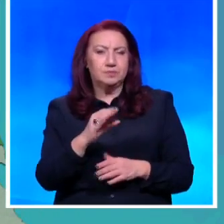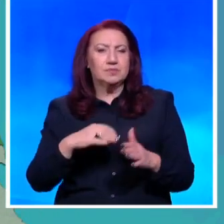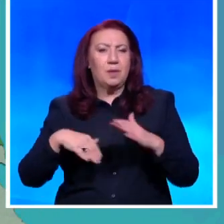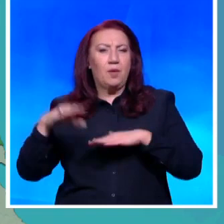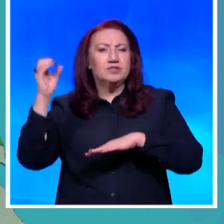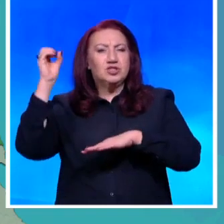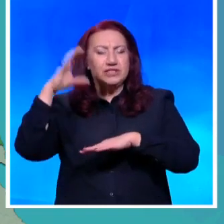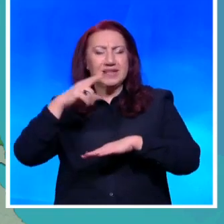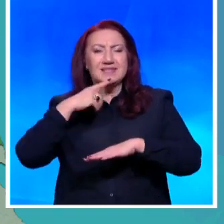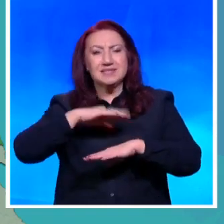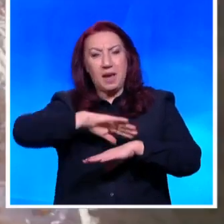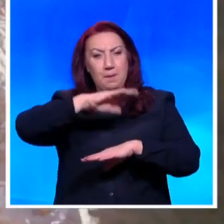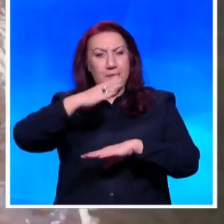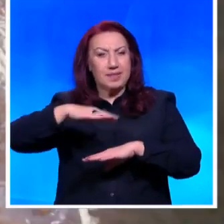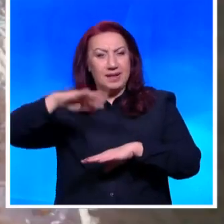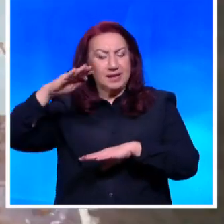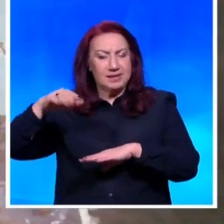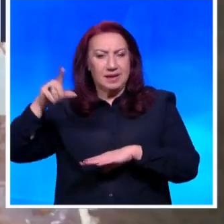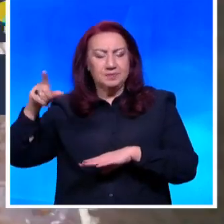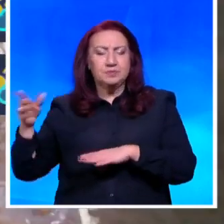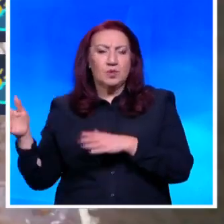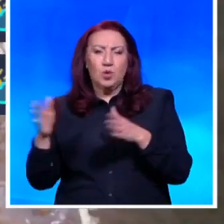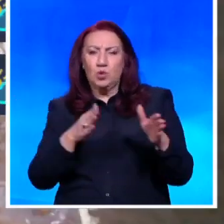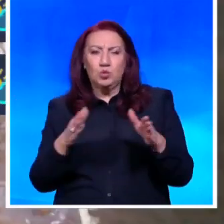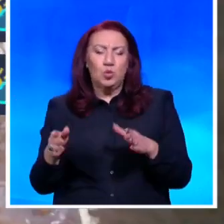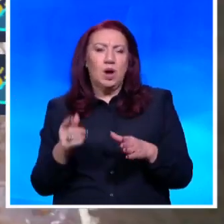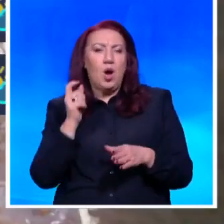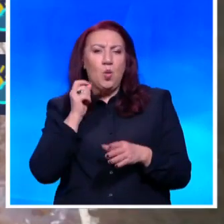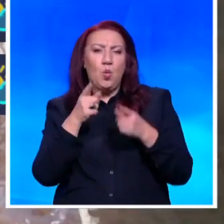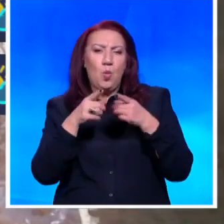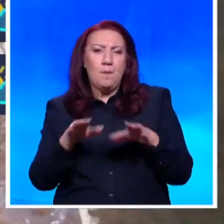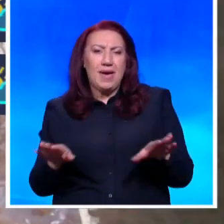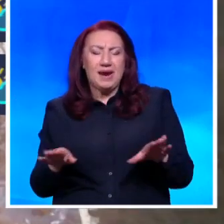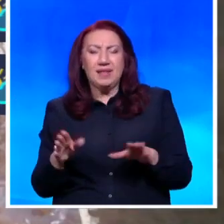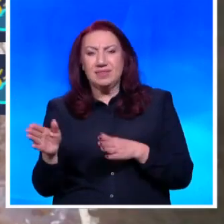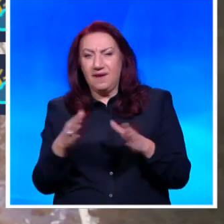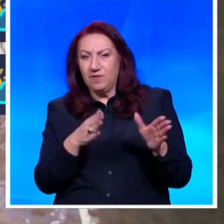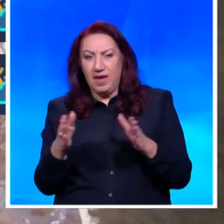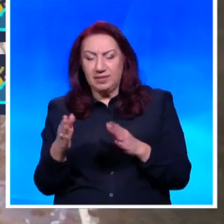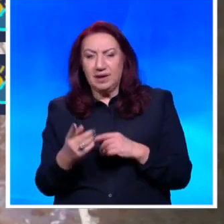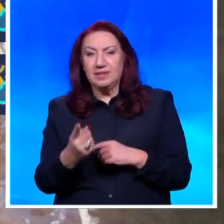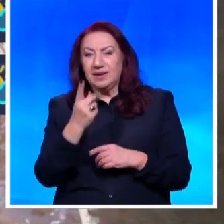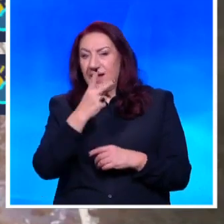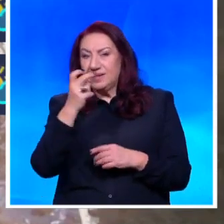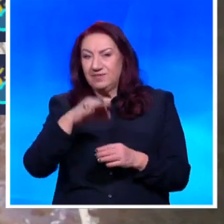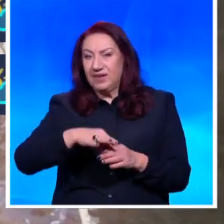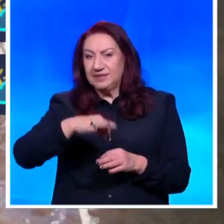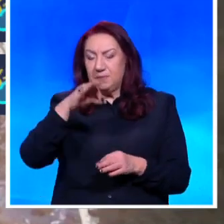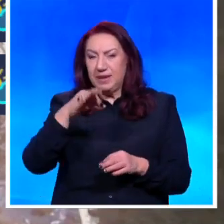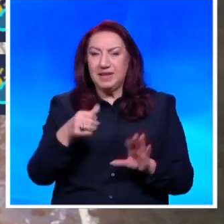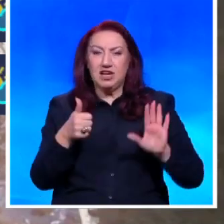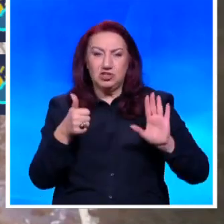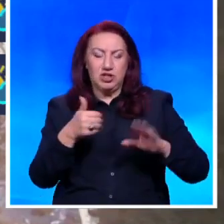слънчево време и в планините, там ще духа умерен вятър от север-северо-запад. Температурата на 1200 метра височина ще бъде около